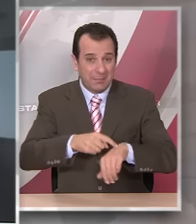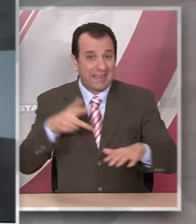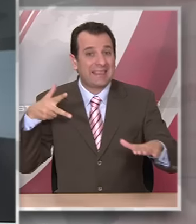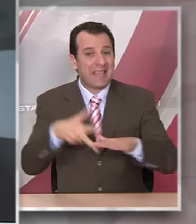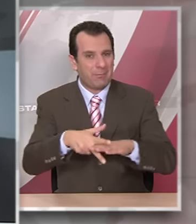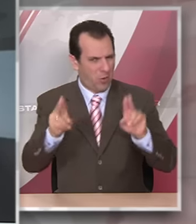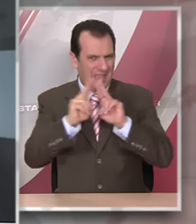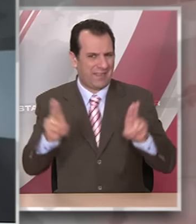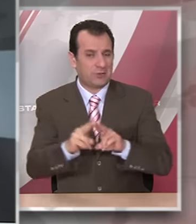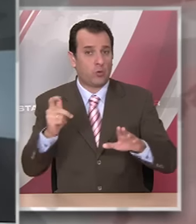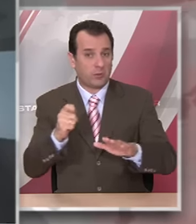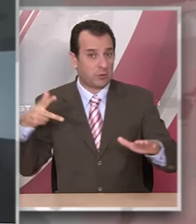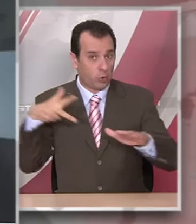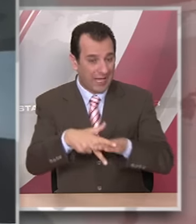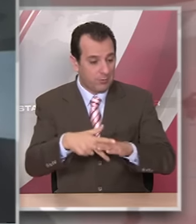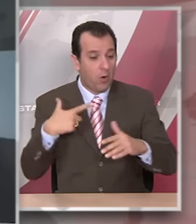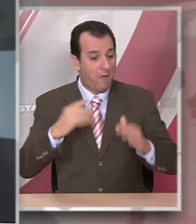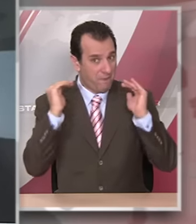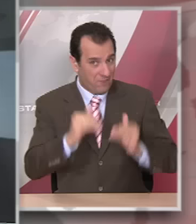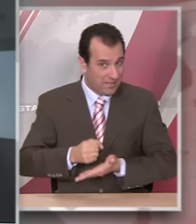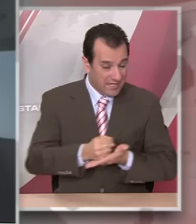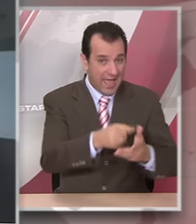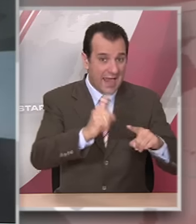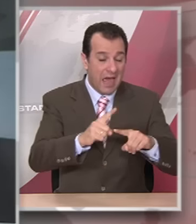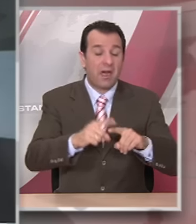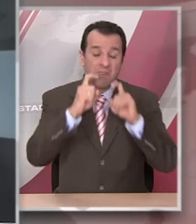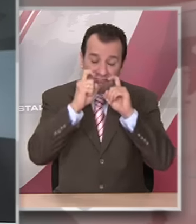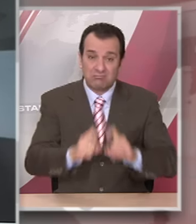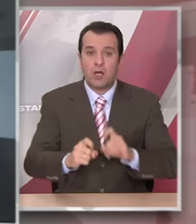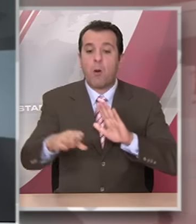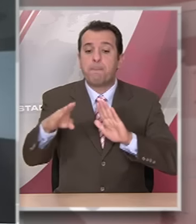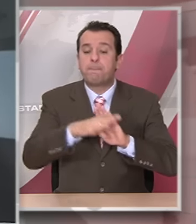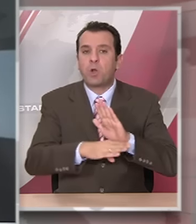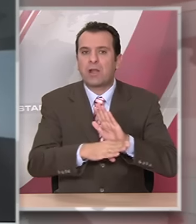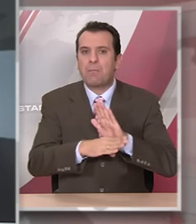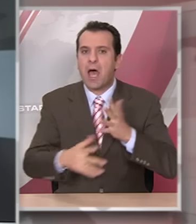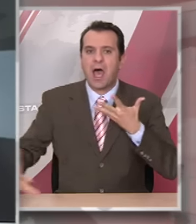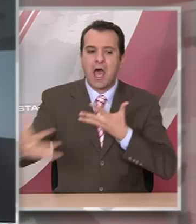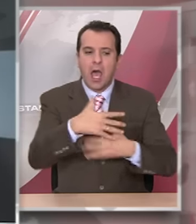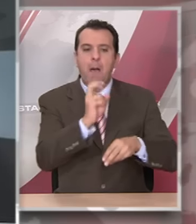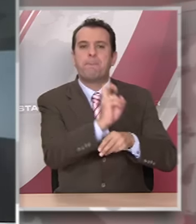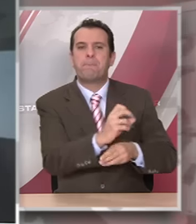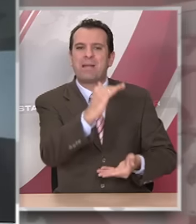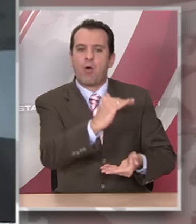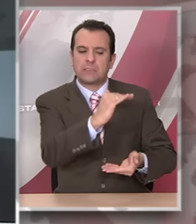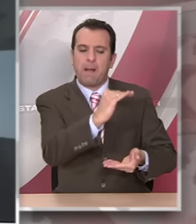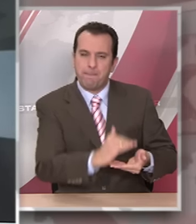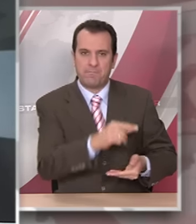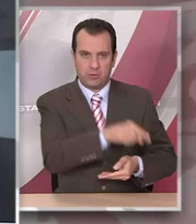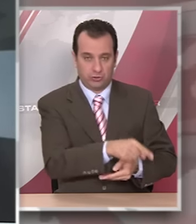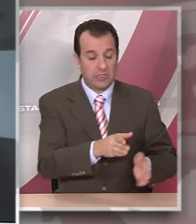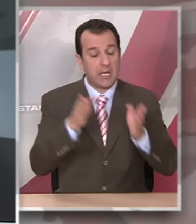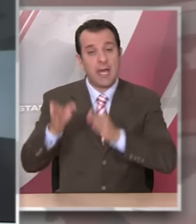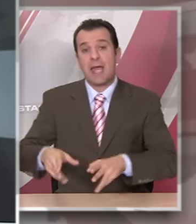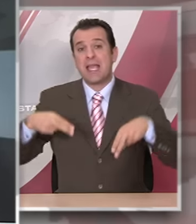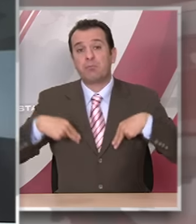πρόγραμμα μόνο με χαμηλότερα πρωτογενή πλεονάσματα, αλλιώς αποχωρεί από την Ελλάδα. Το στίγμα των συζητήσεων στη Ουάσιγκτον έδωσαν και οι δηλώσεις του Έλληνα